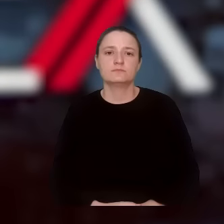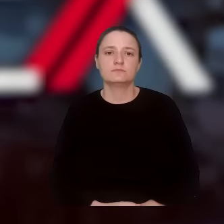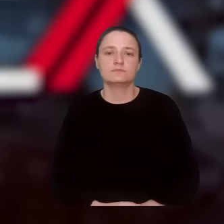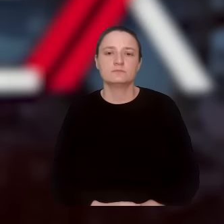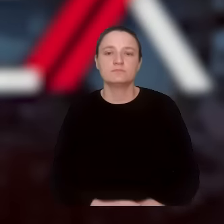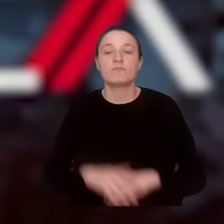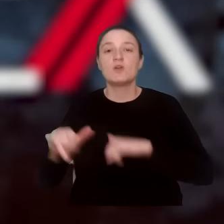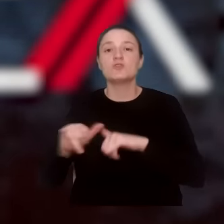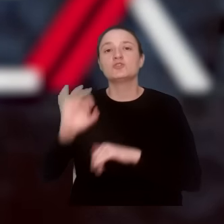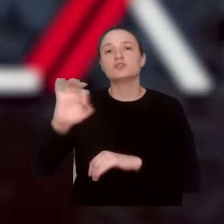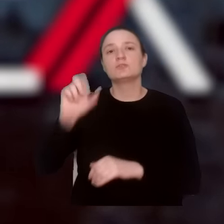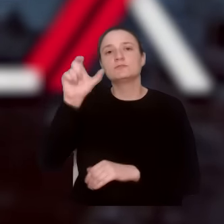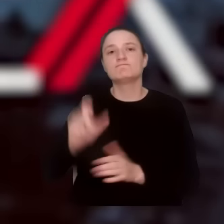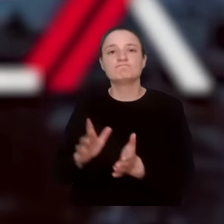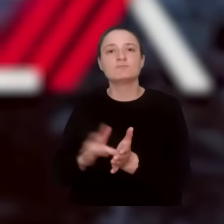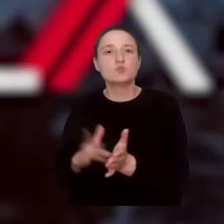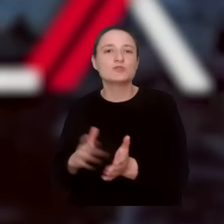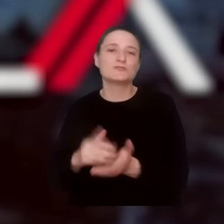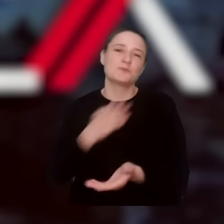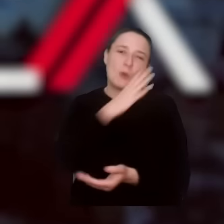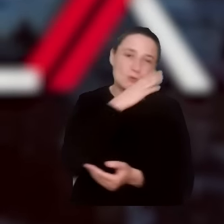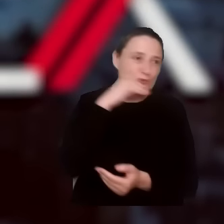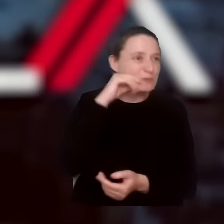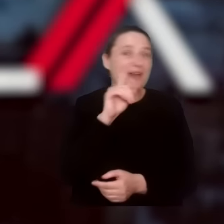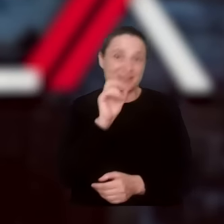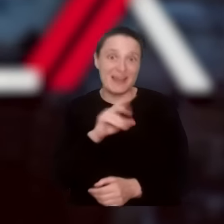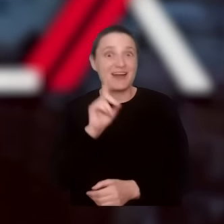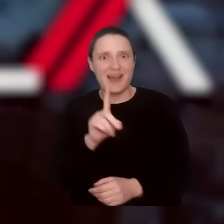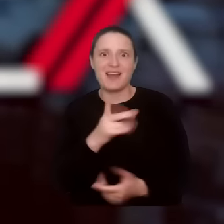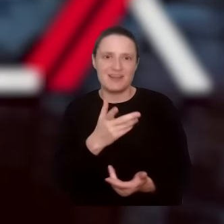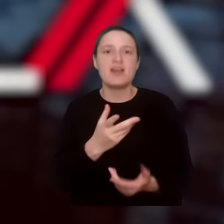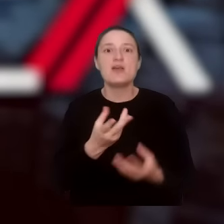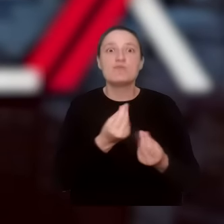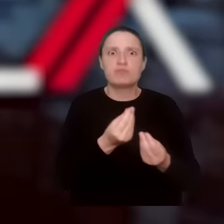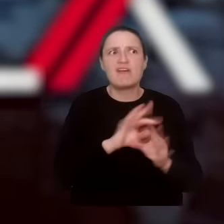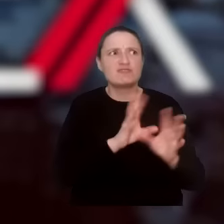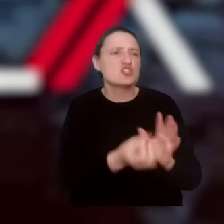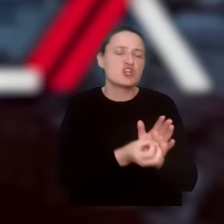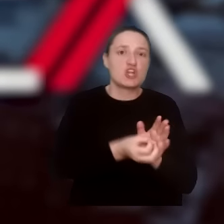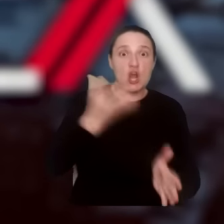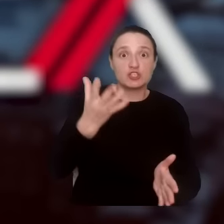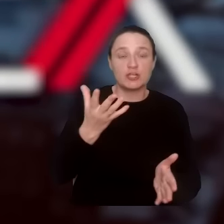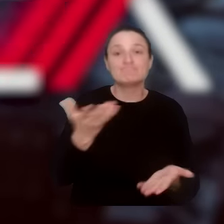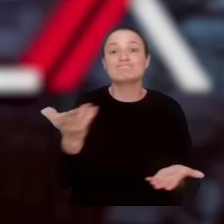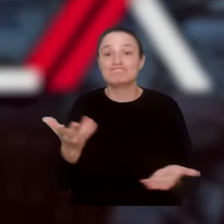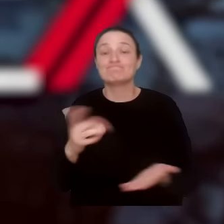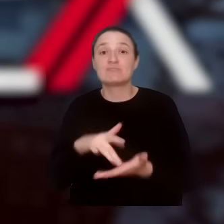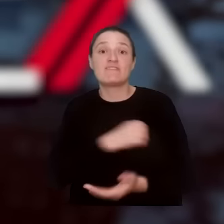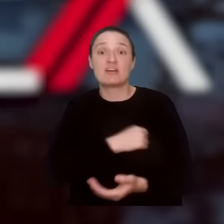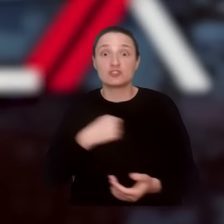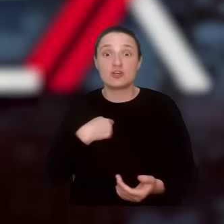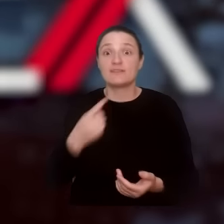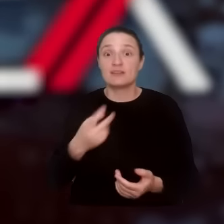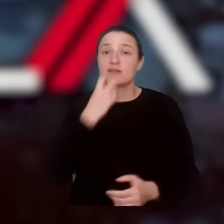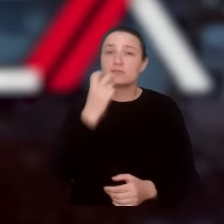Rząd Donalda Tuska uśmiecha się do Polaków i wali ich po kieszeni. Z szacunków naszych rozmówców, mieszkańców Warszawy, wynika, że od lipca za gaz i prąd